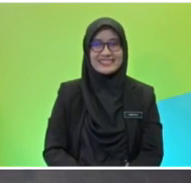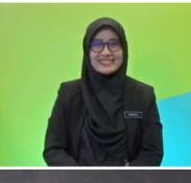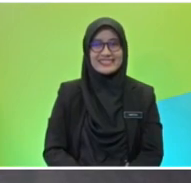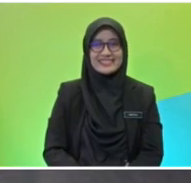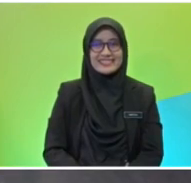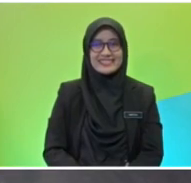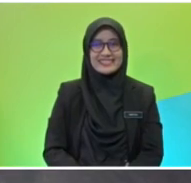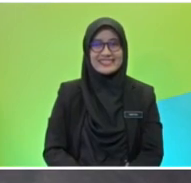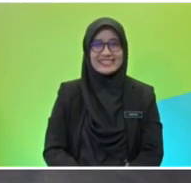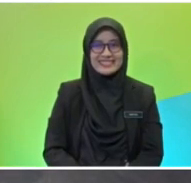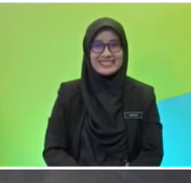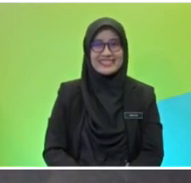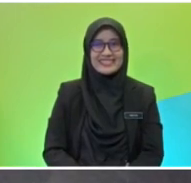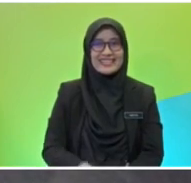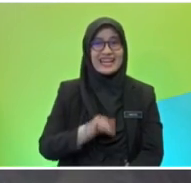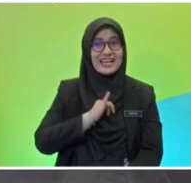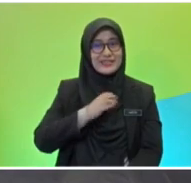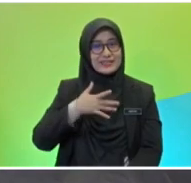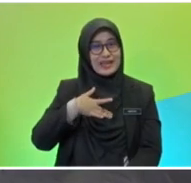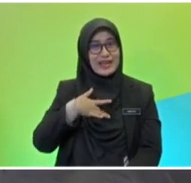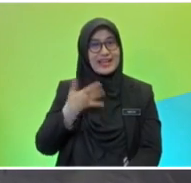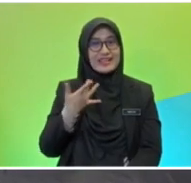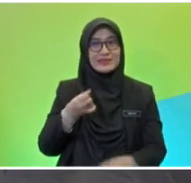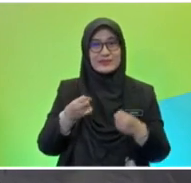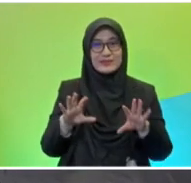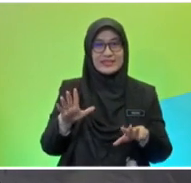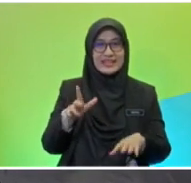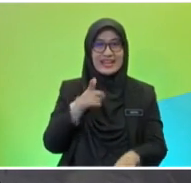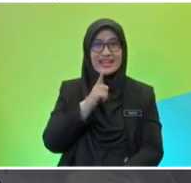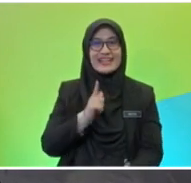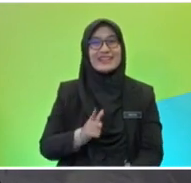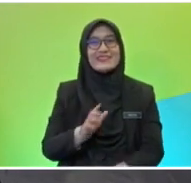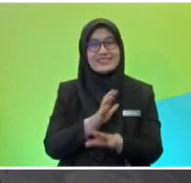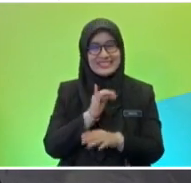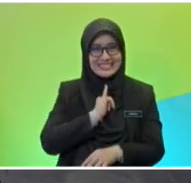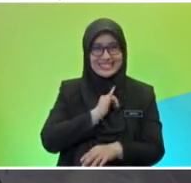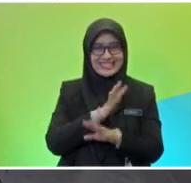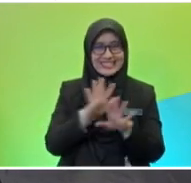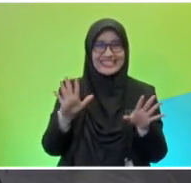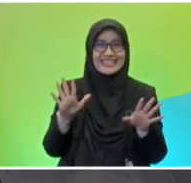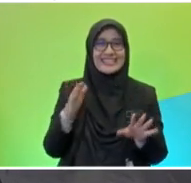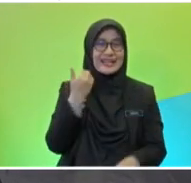Cikgu. Tak? Saya rasa dah lama saya tak malukan diri sendiri, cikgu, macam ni. Itulah kita jadi rimau. Seronok tak? Seronok,